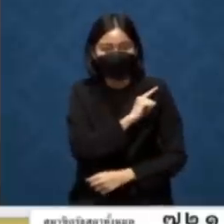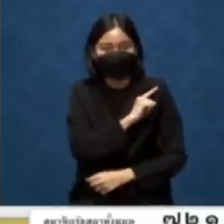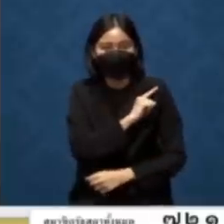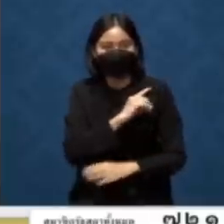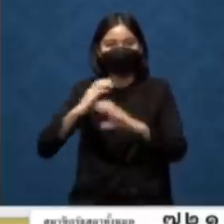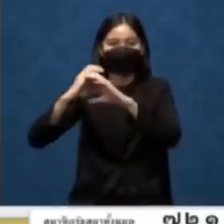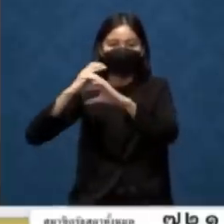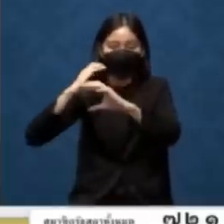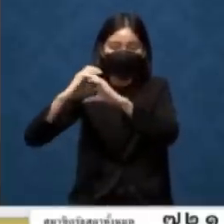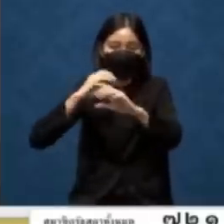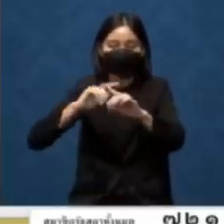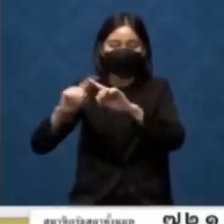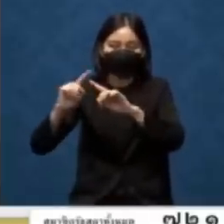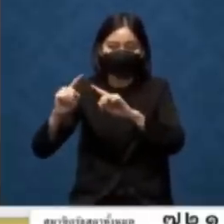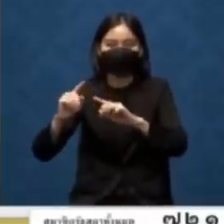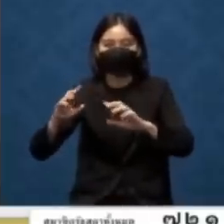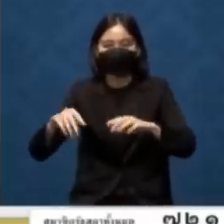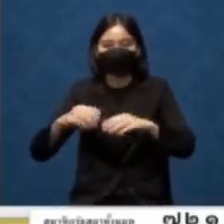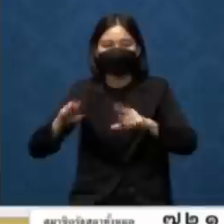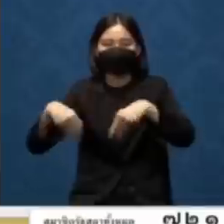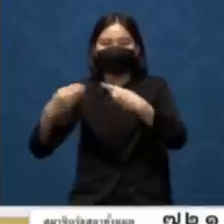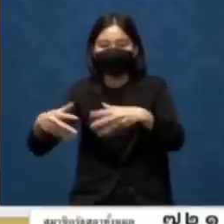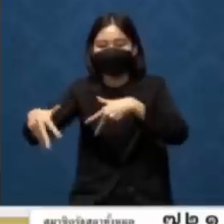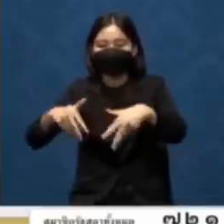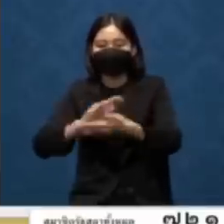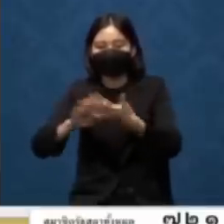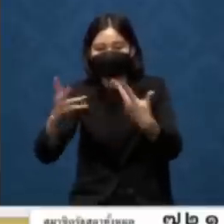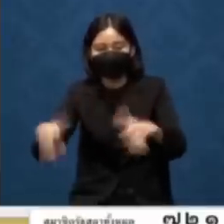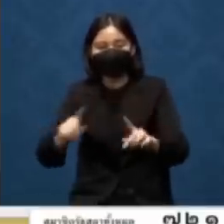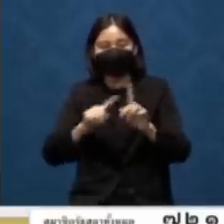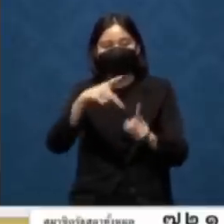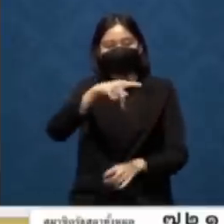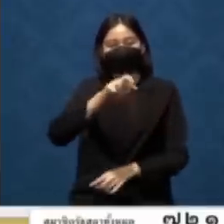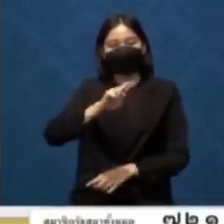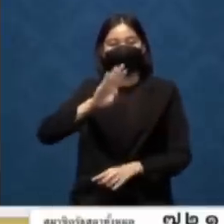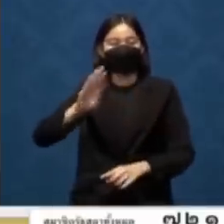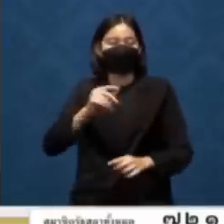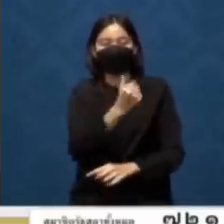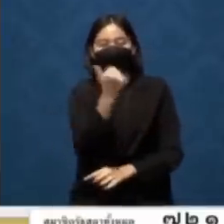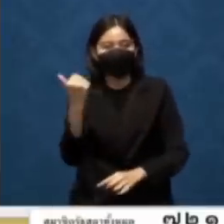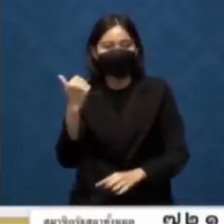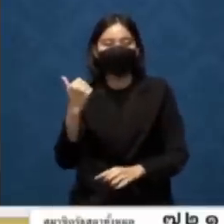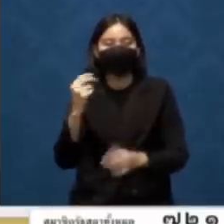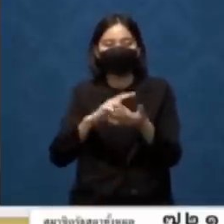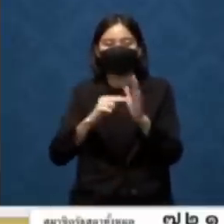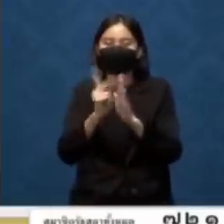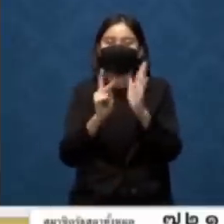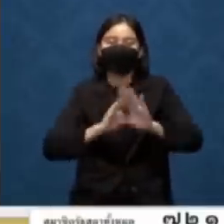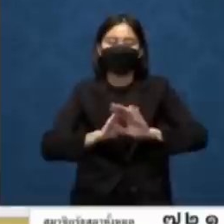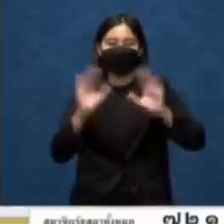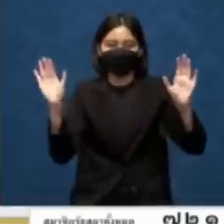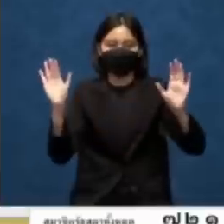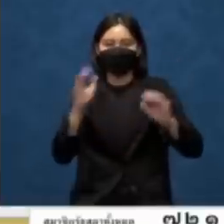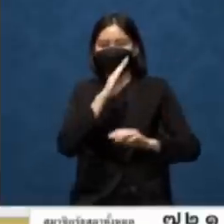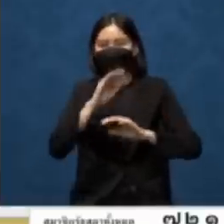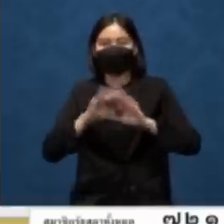ชนไปให้ท้องถนเรรอยแล้แต่มยมพออ Milk เก็บตกของหนวยงานอน เต็ไปหมด มตองตามไปยกเลิกครับแล้พ